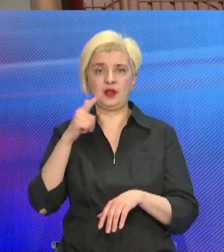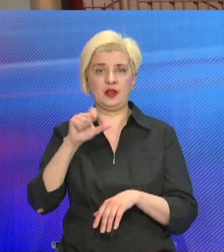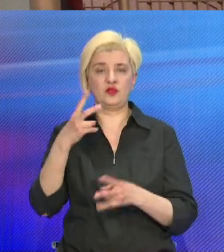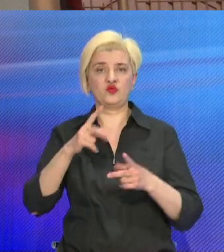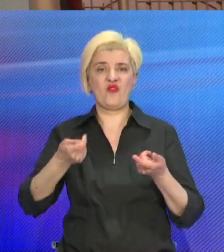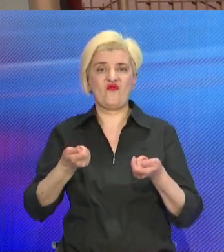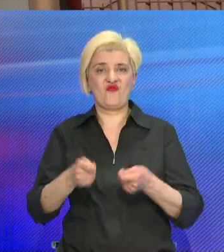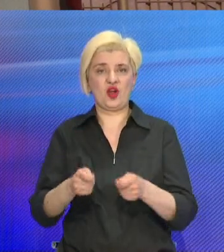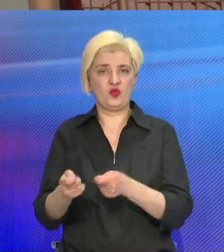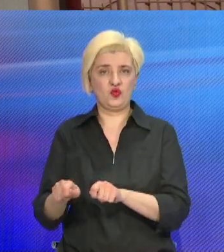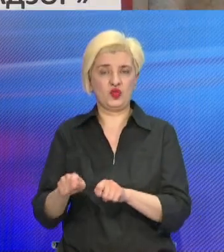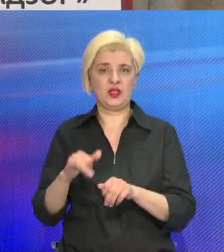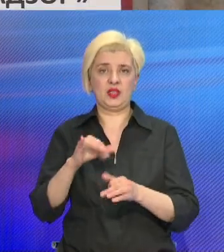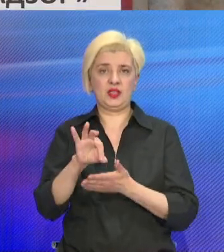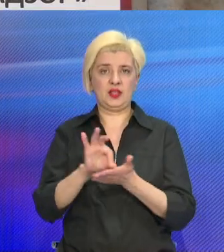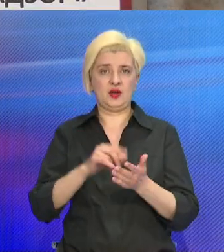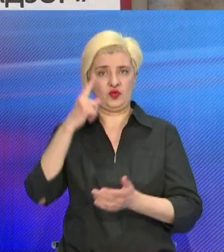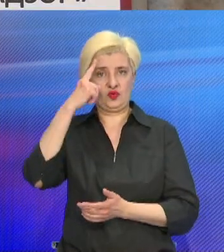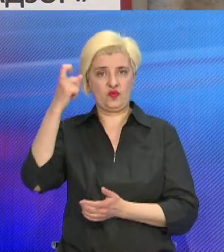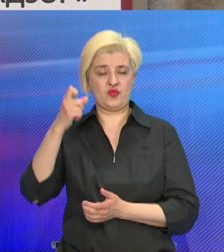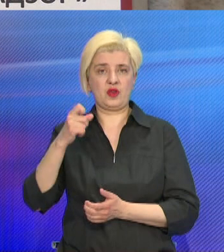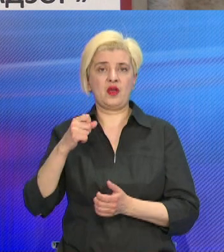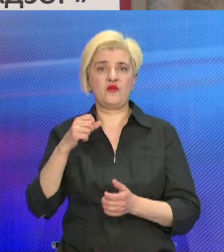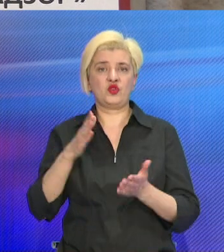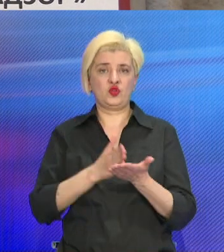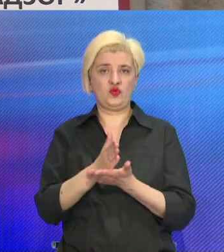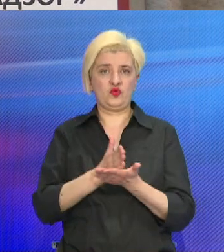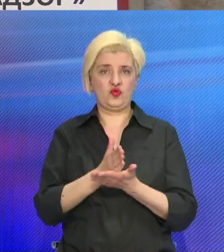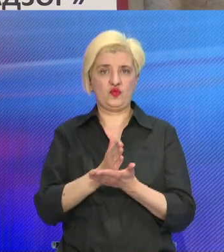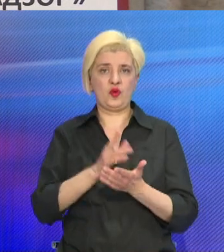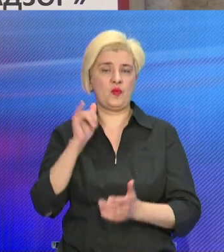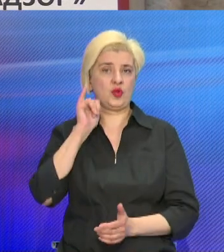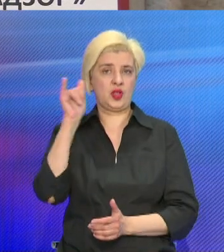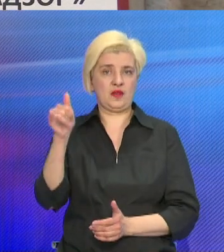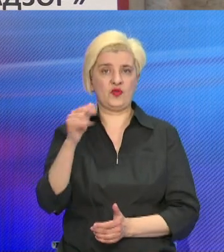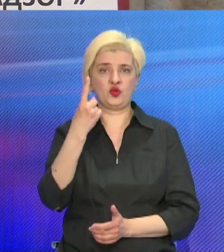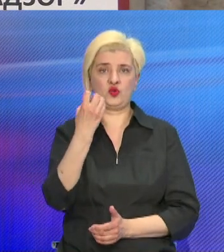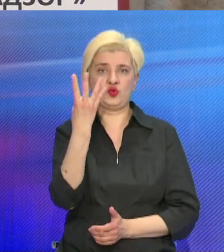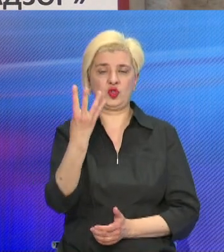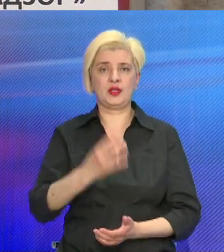у аварийно-диспетчерскую службу по телефоне 104.